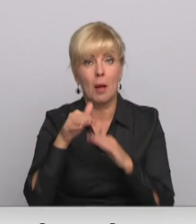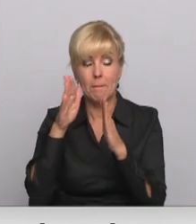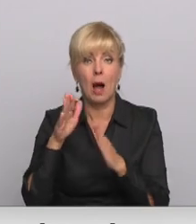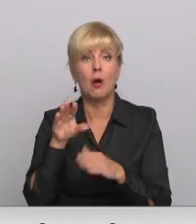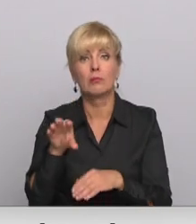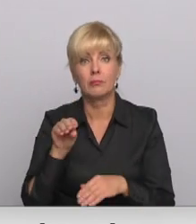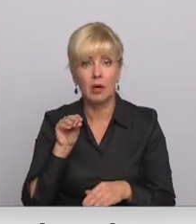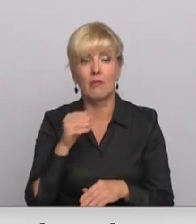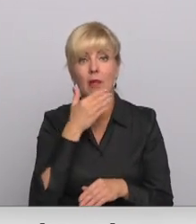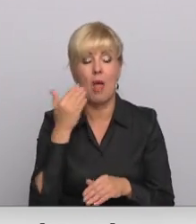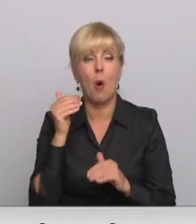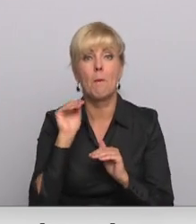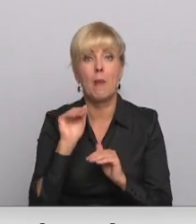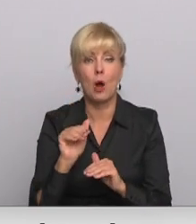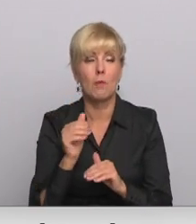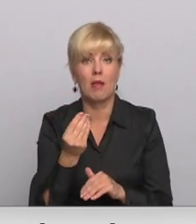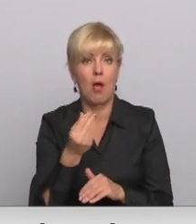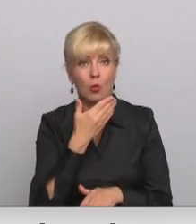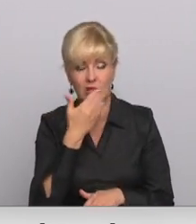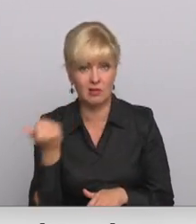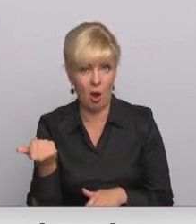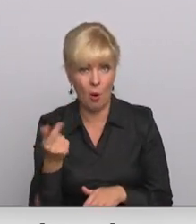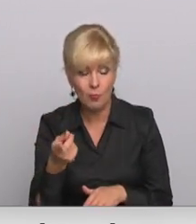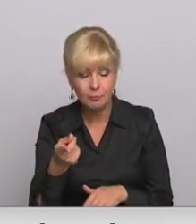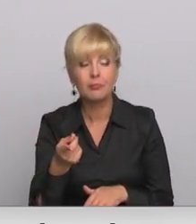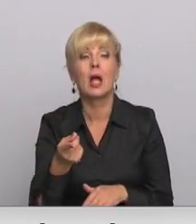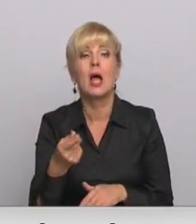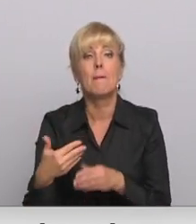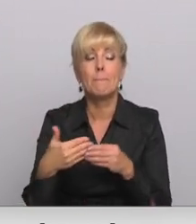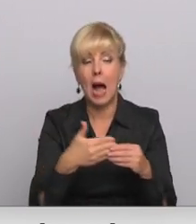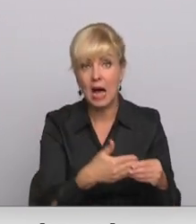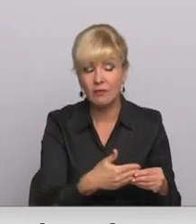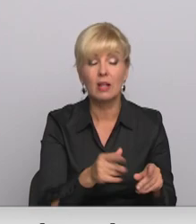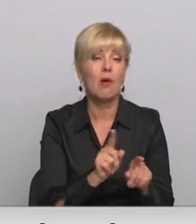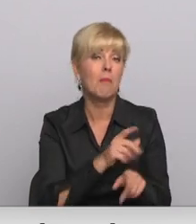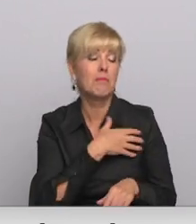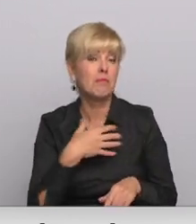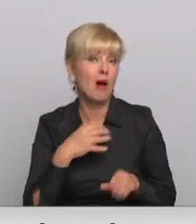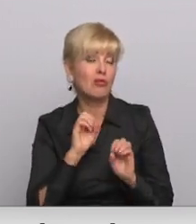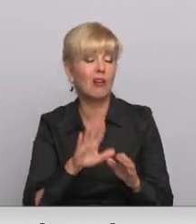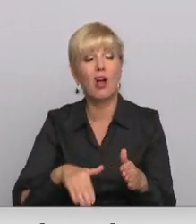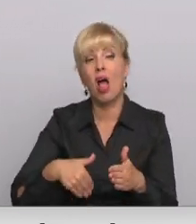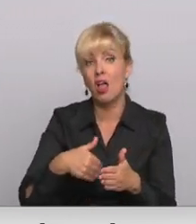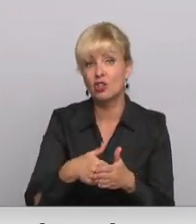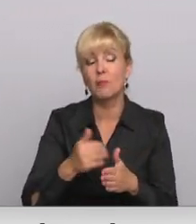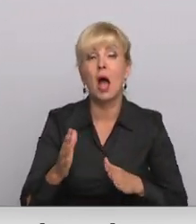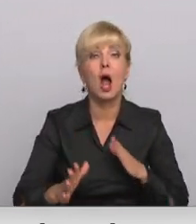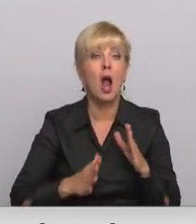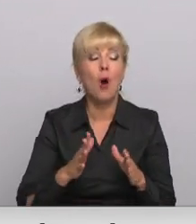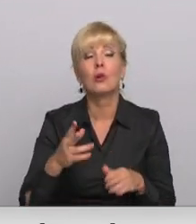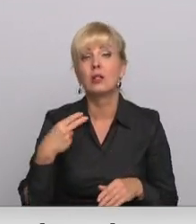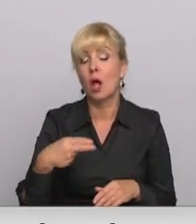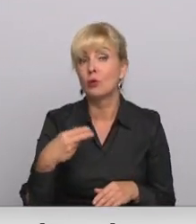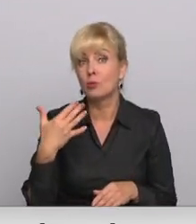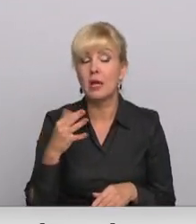Nu nav naudas bankomātā. Kā skaidro pārvadātājs un pašvaldība, līdz šīm esot gatavojušies no